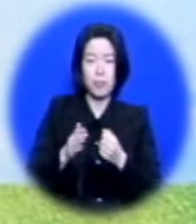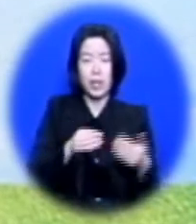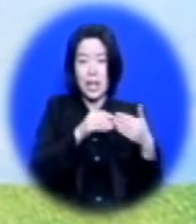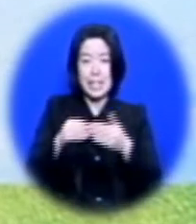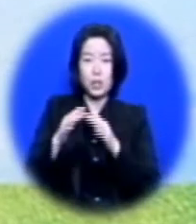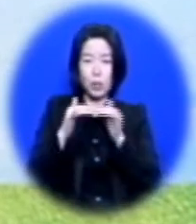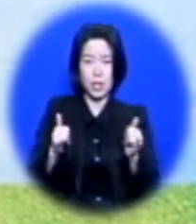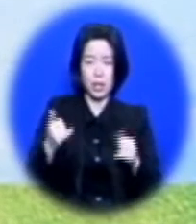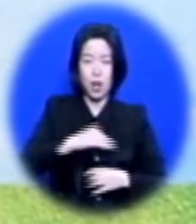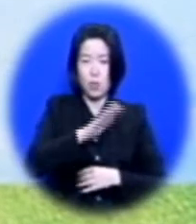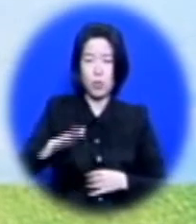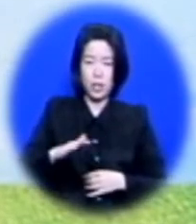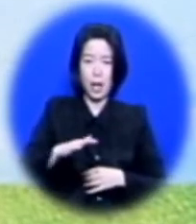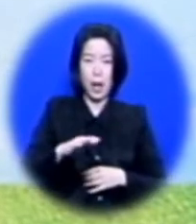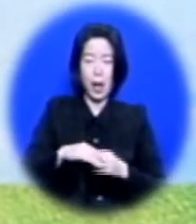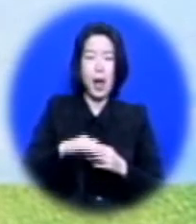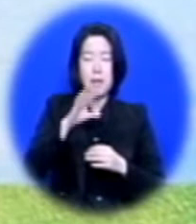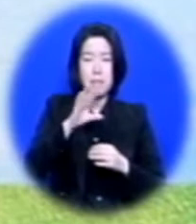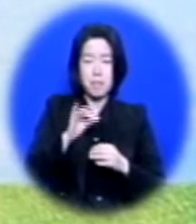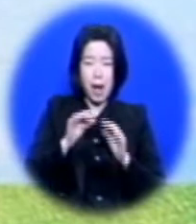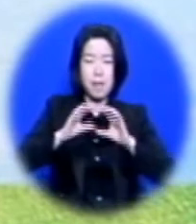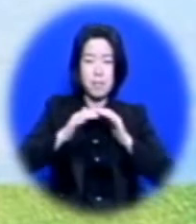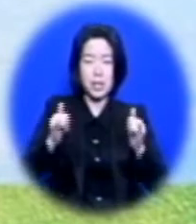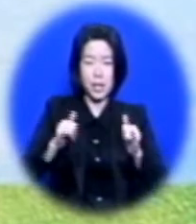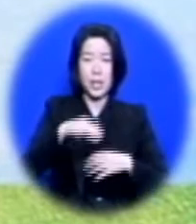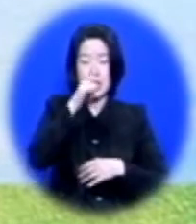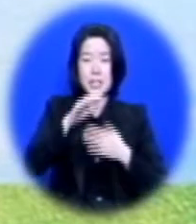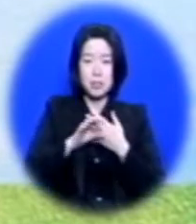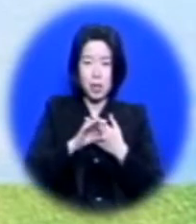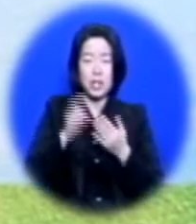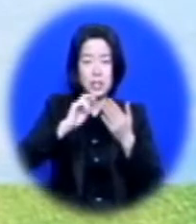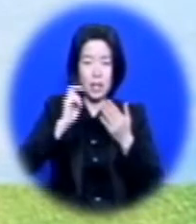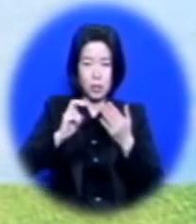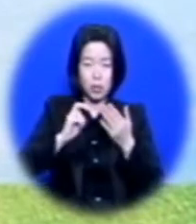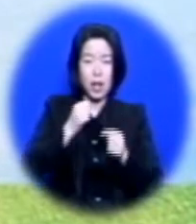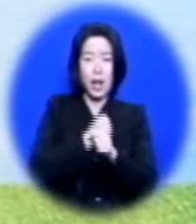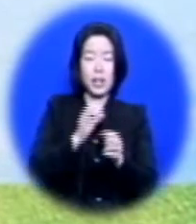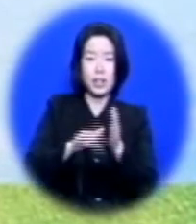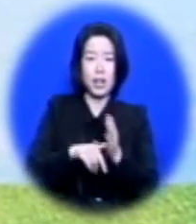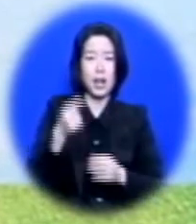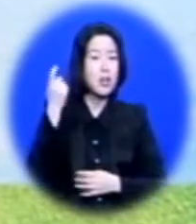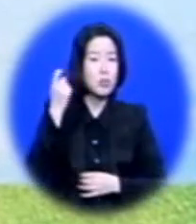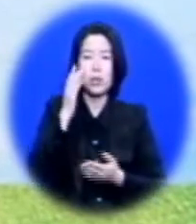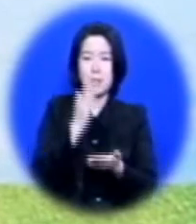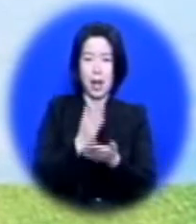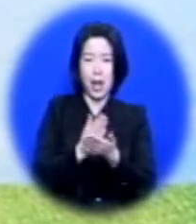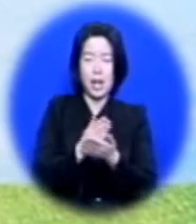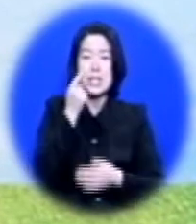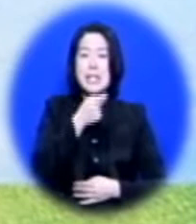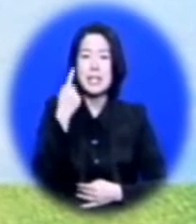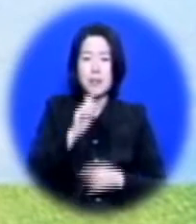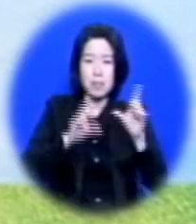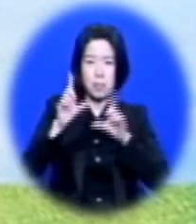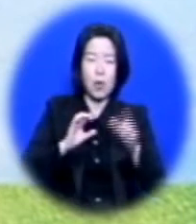우리가 만 입이 내게 있으면 1 찬송을 부를 텐데 소리는 내지 맙시다 그저 입모양으로